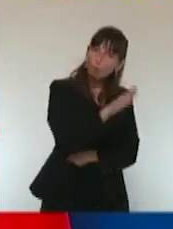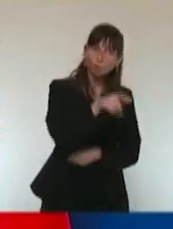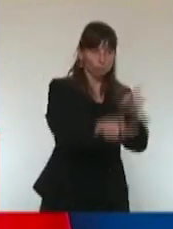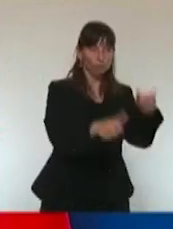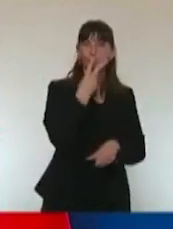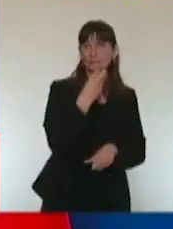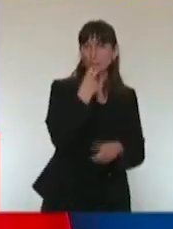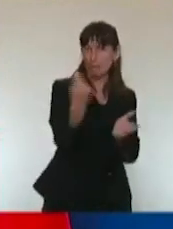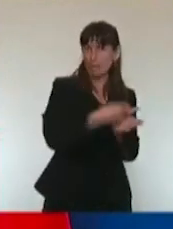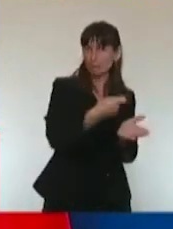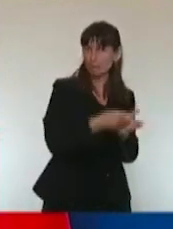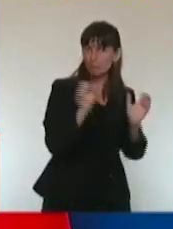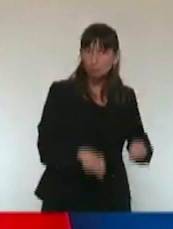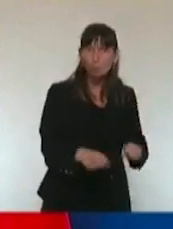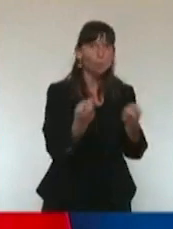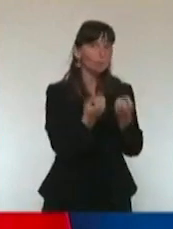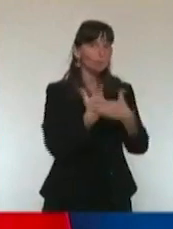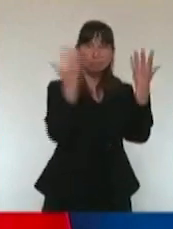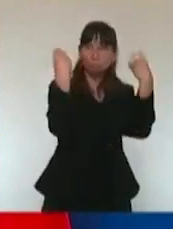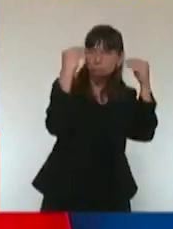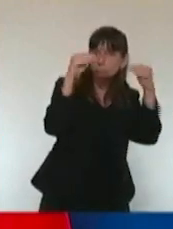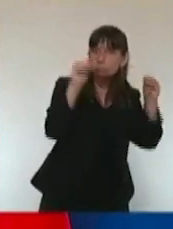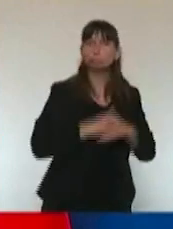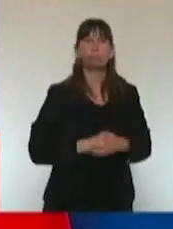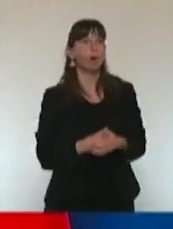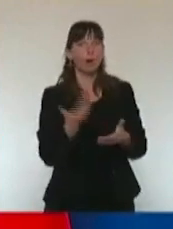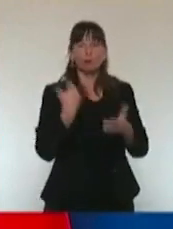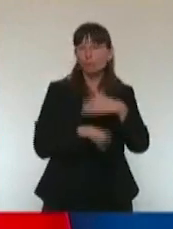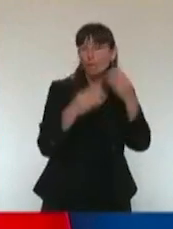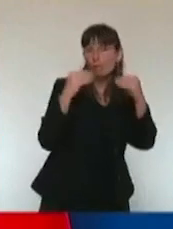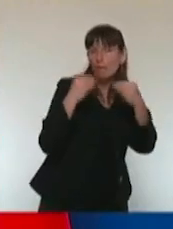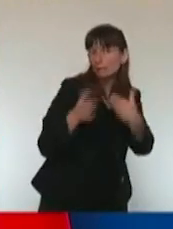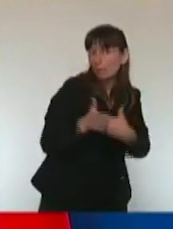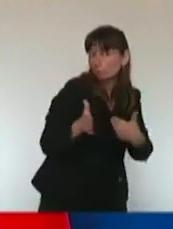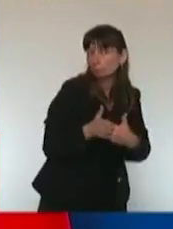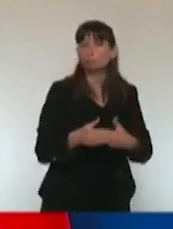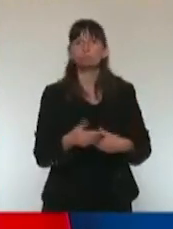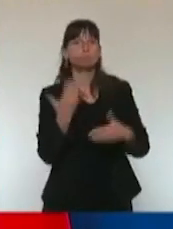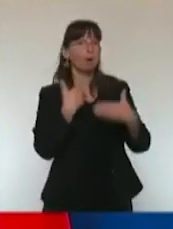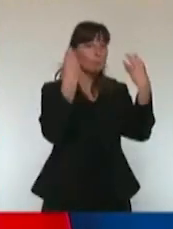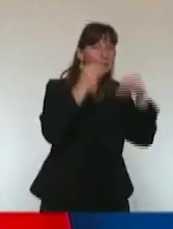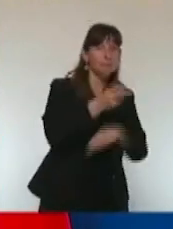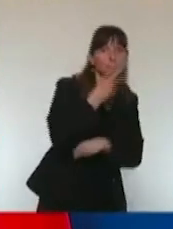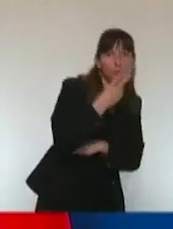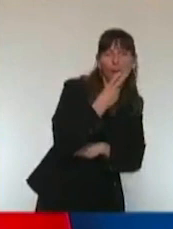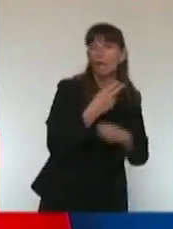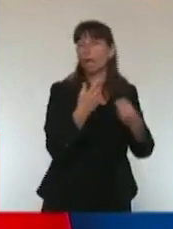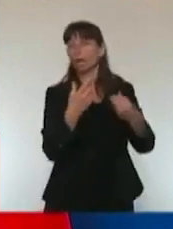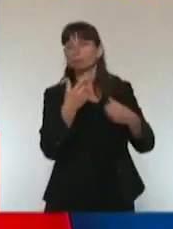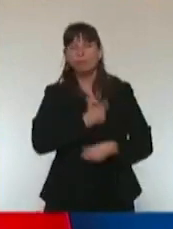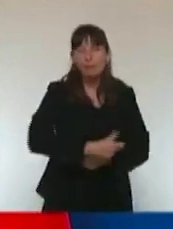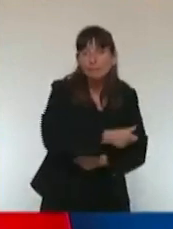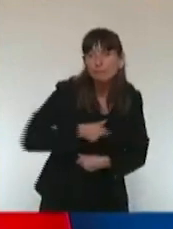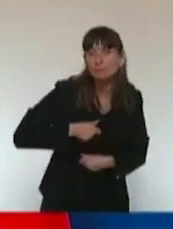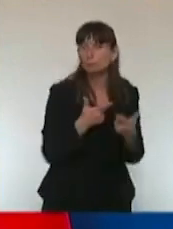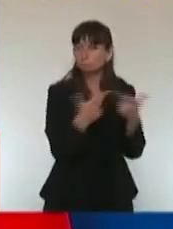dans la grande distribution dans les commerces de proximité chez les buralistes parfois chez les pharmaciens aussi et cela